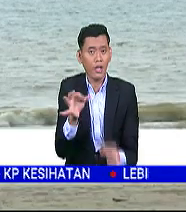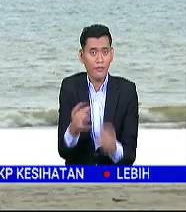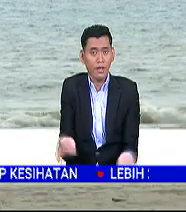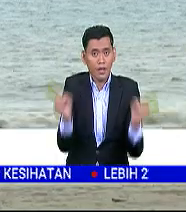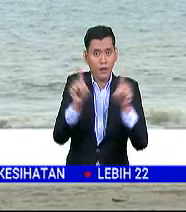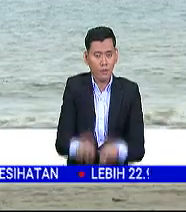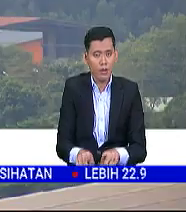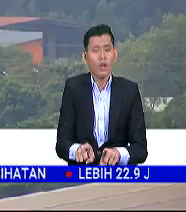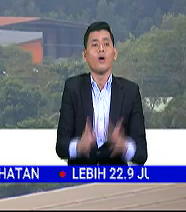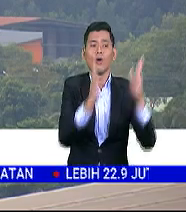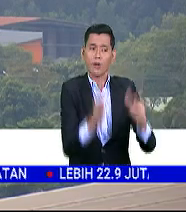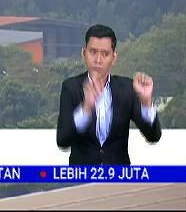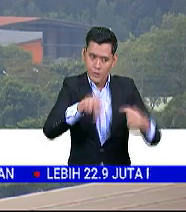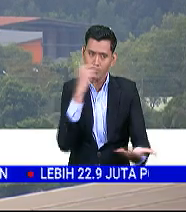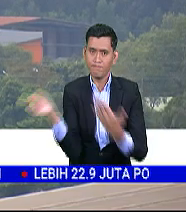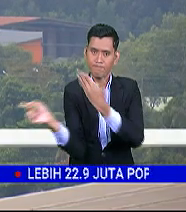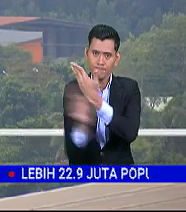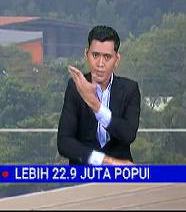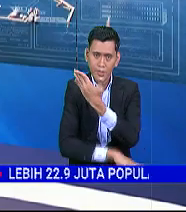individu terbabit akan dikenakan kompaun.